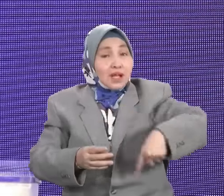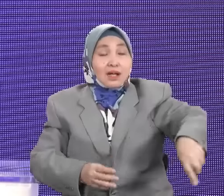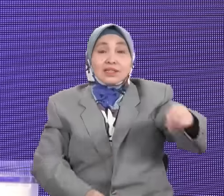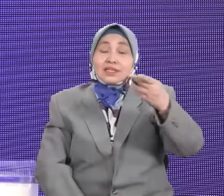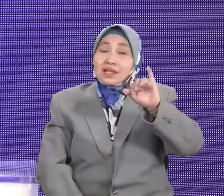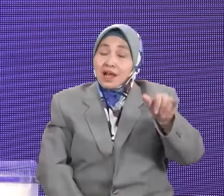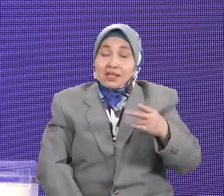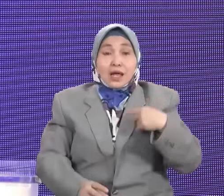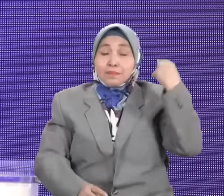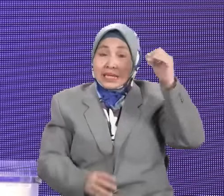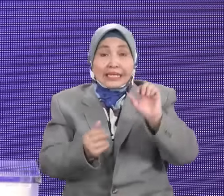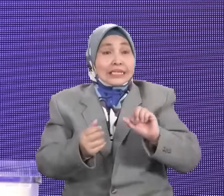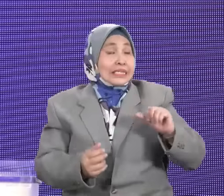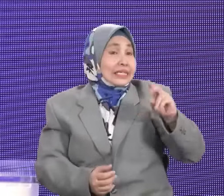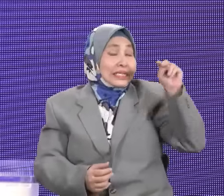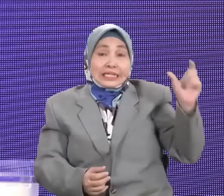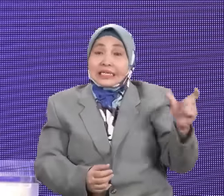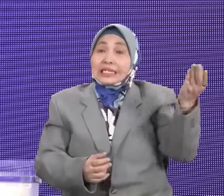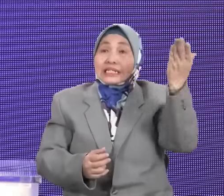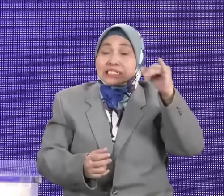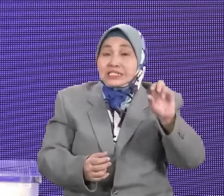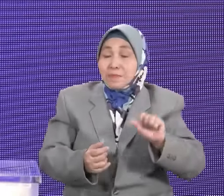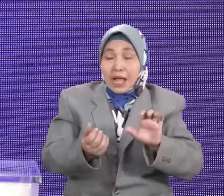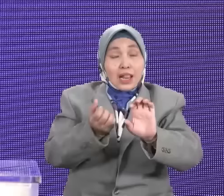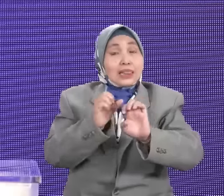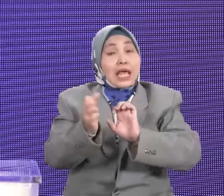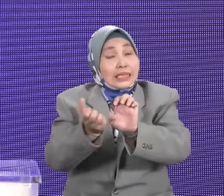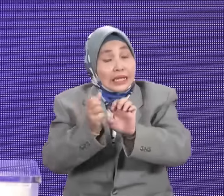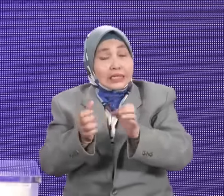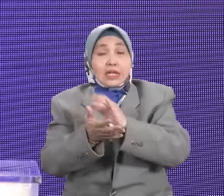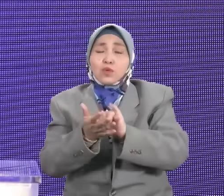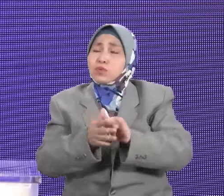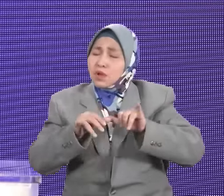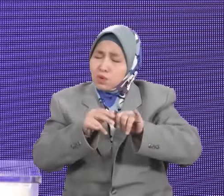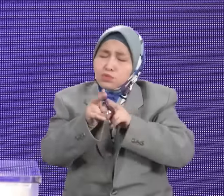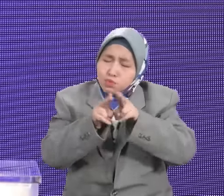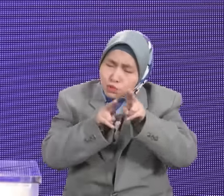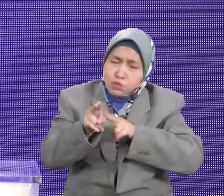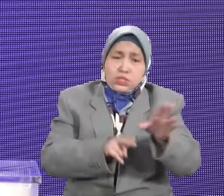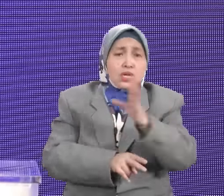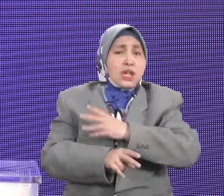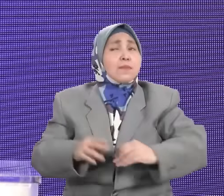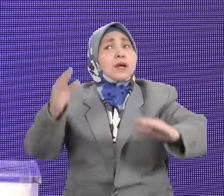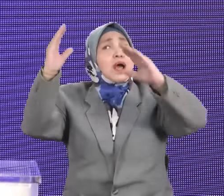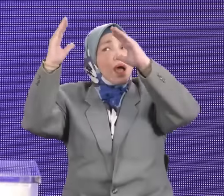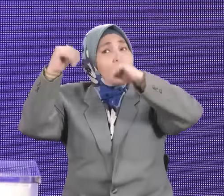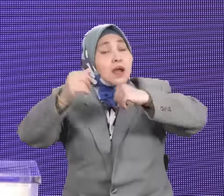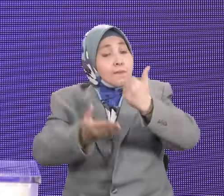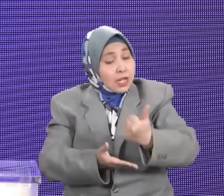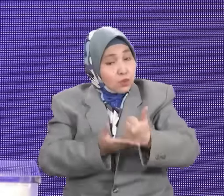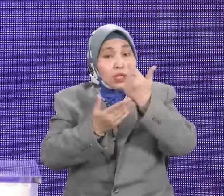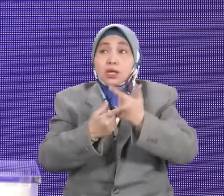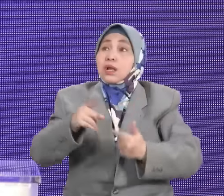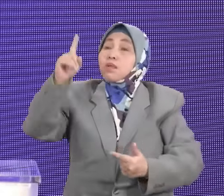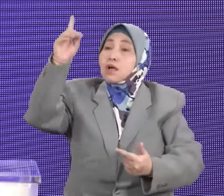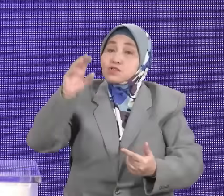Nabi Ibrahim Nabi Ismail mendapatinya dengan panduan daripada Wahyu terus berusaha dan mengharapkan bantuan daripada Allah Subhanahu